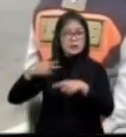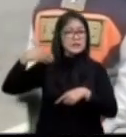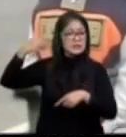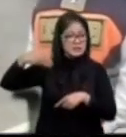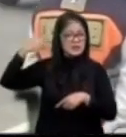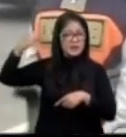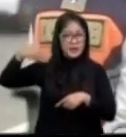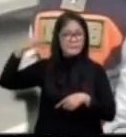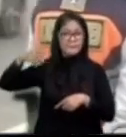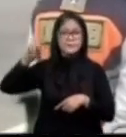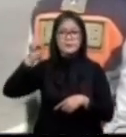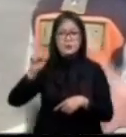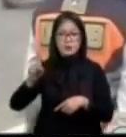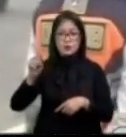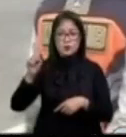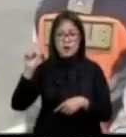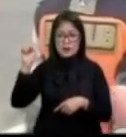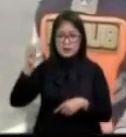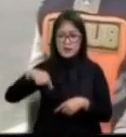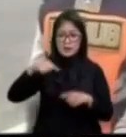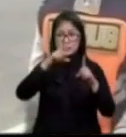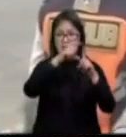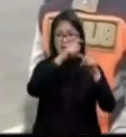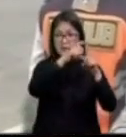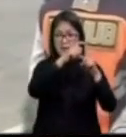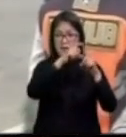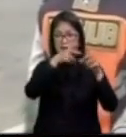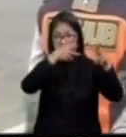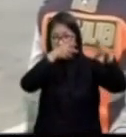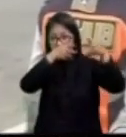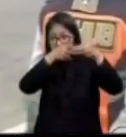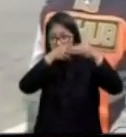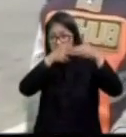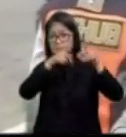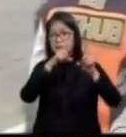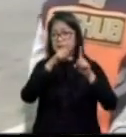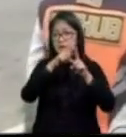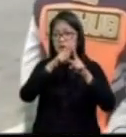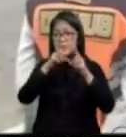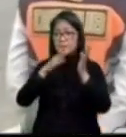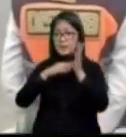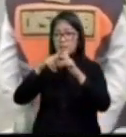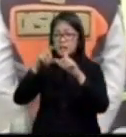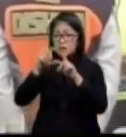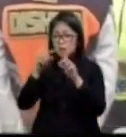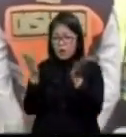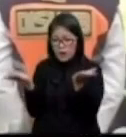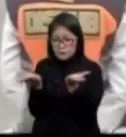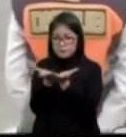akan mencocokkan antara data pelanggaran di etle dengan data penilangan secara manual, sehingga